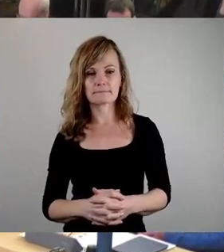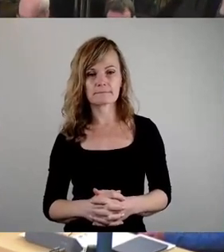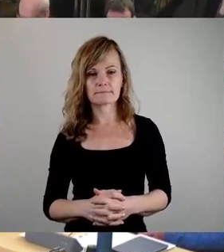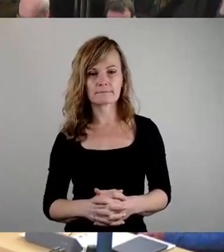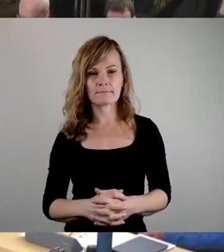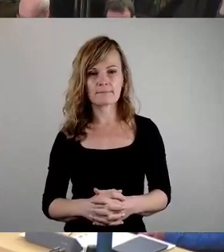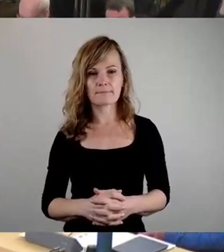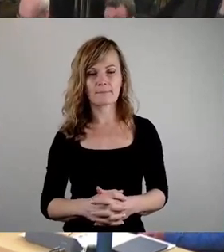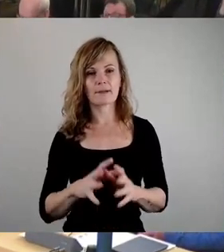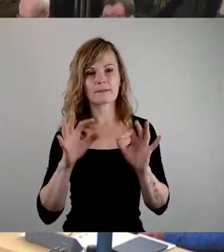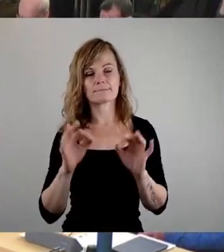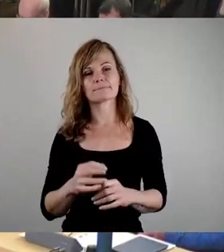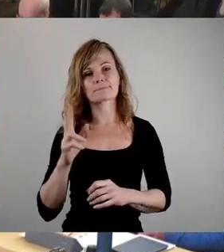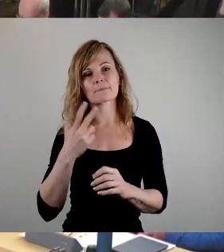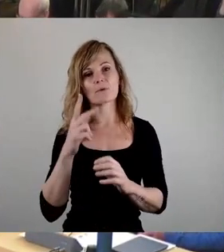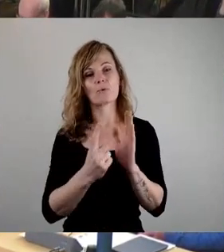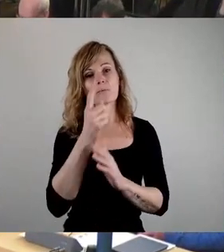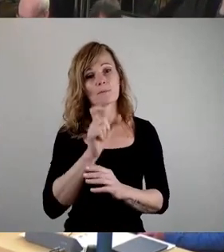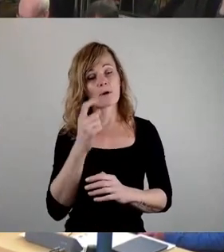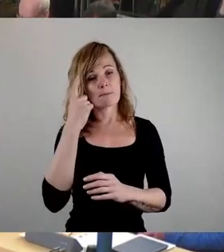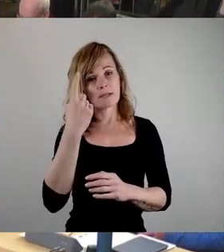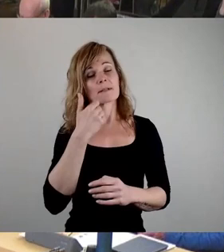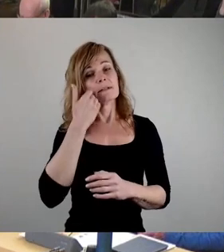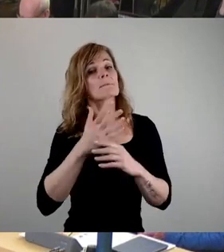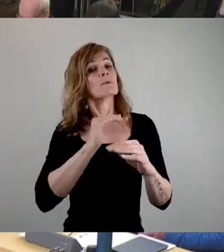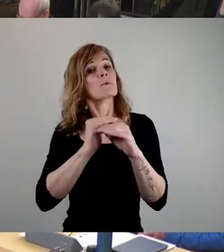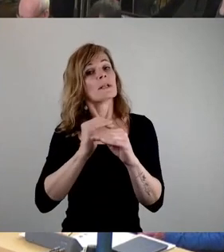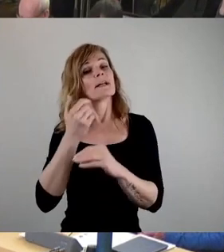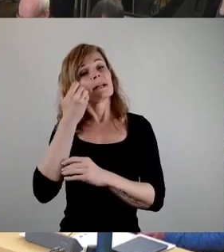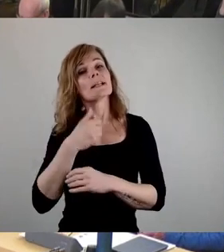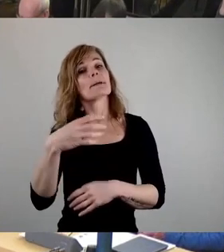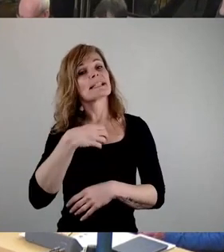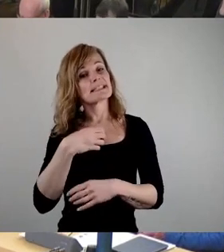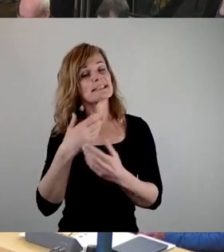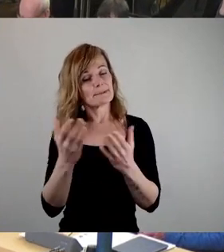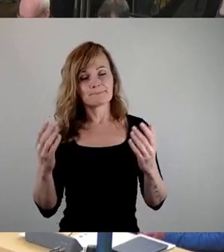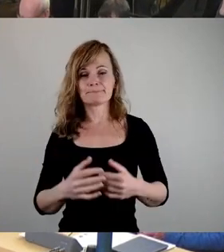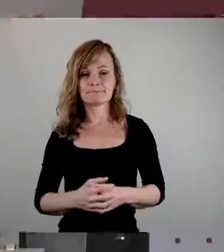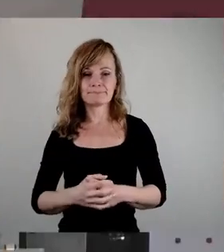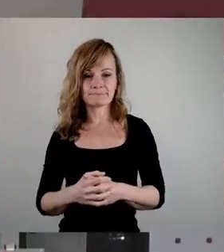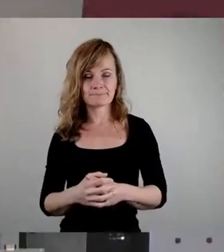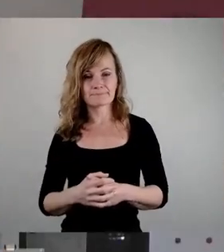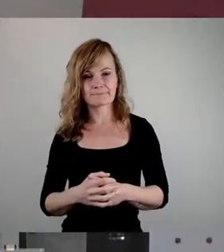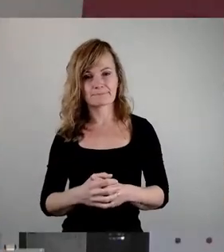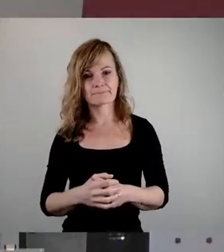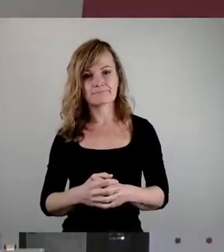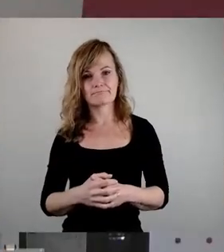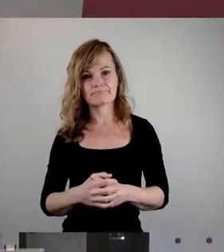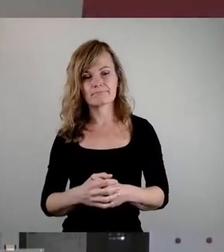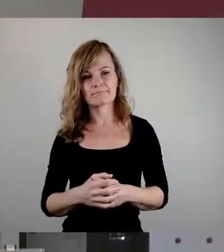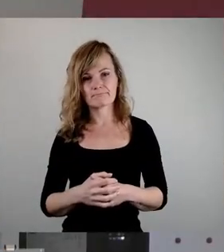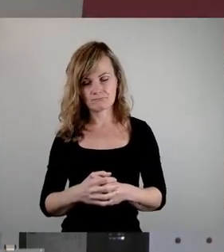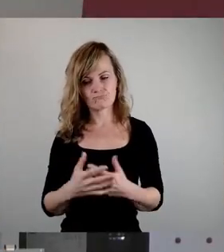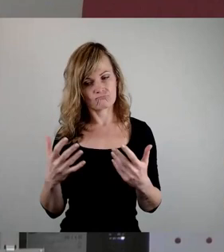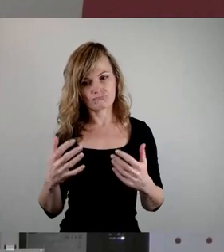Sehr geehrter Oberbürgermeister, liebe Kolleginnen und Kollegen, liebe Dresdnerinnen und Dresdner, man sollte sich ja im politischen Raum immer ein bisschen